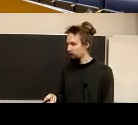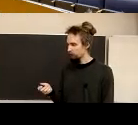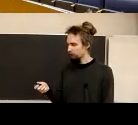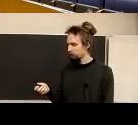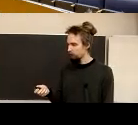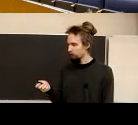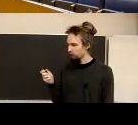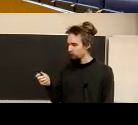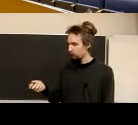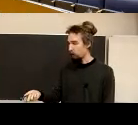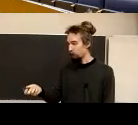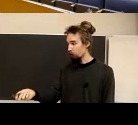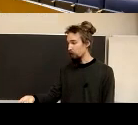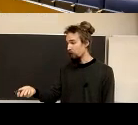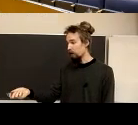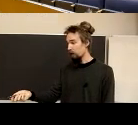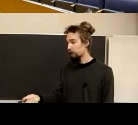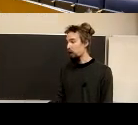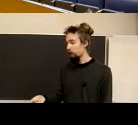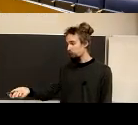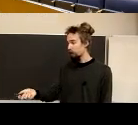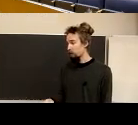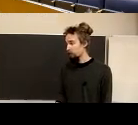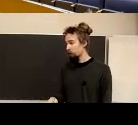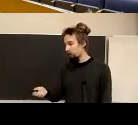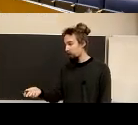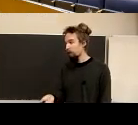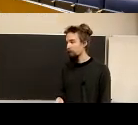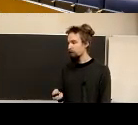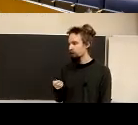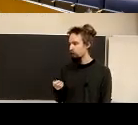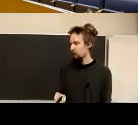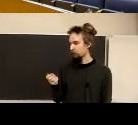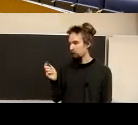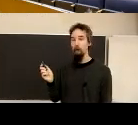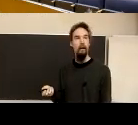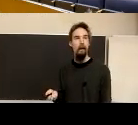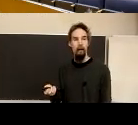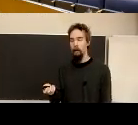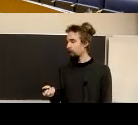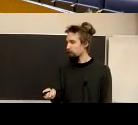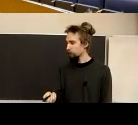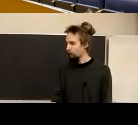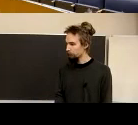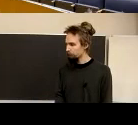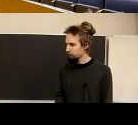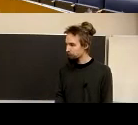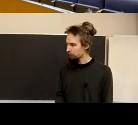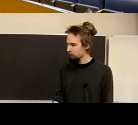psykedeeleissä. Ja myös yhteyden ja relationaalisuuden teemat, joista vaikka Carhart Harris on kirjoittanut, niin ne liittyy